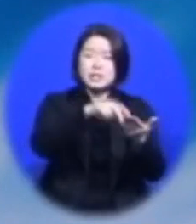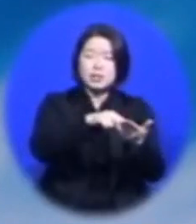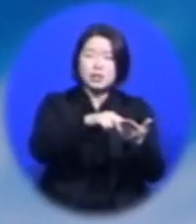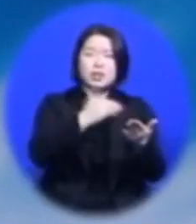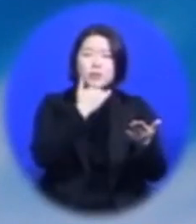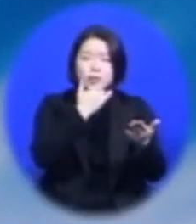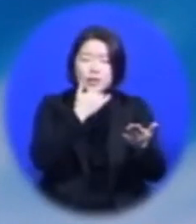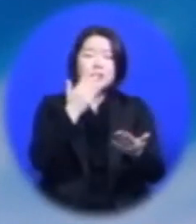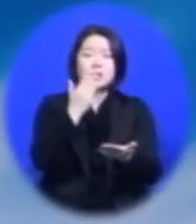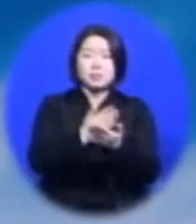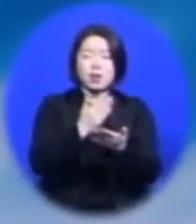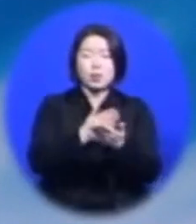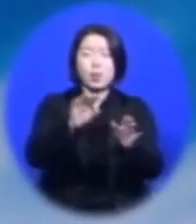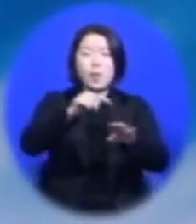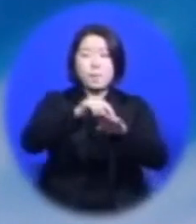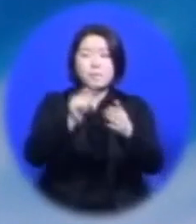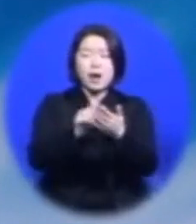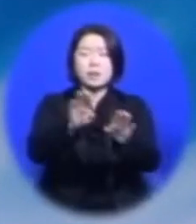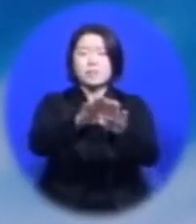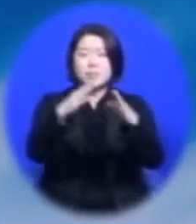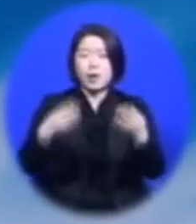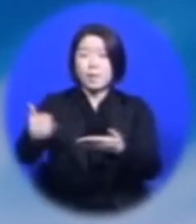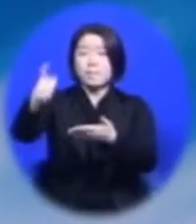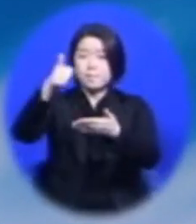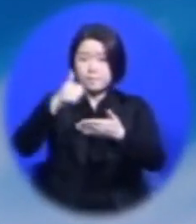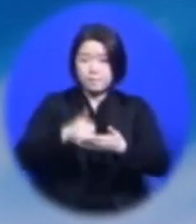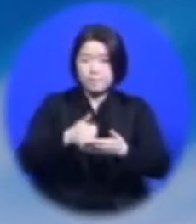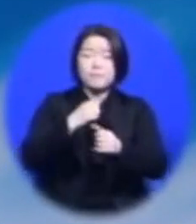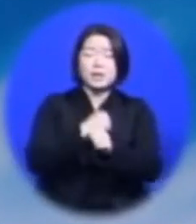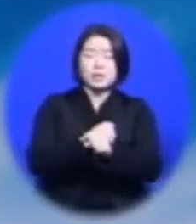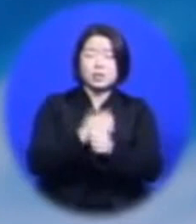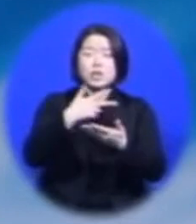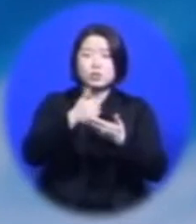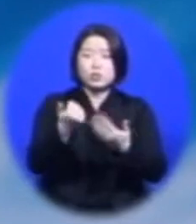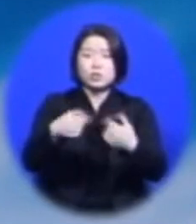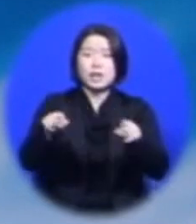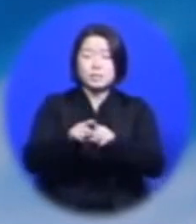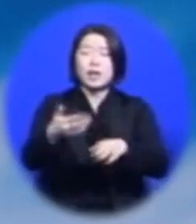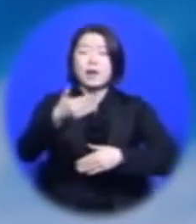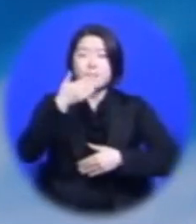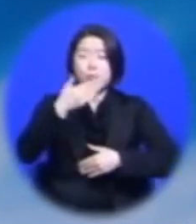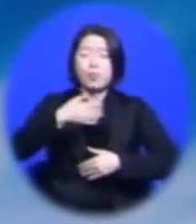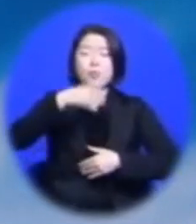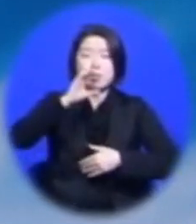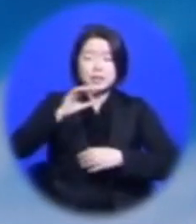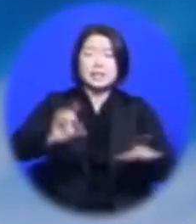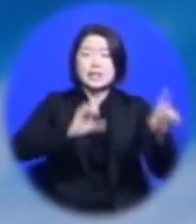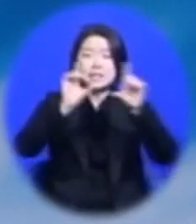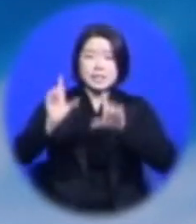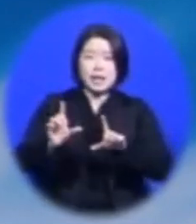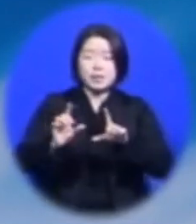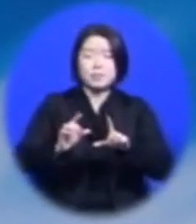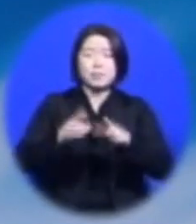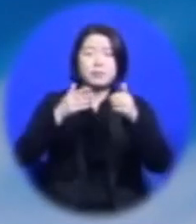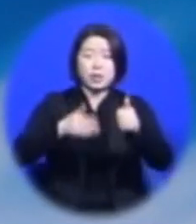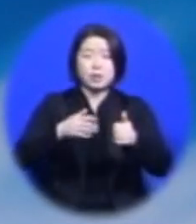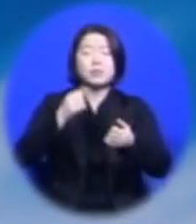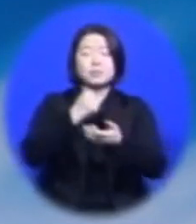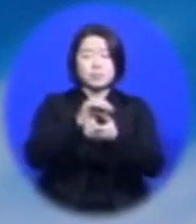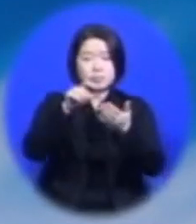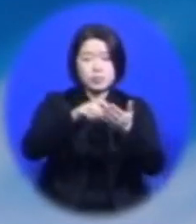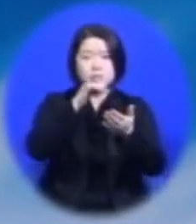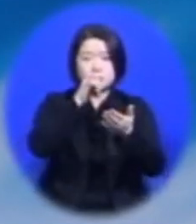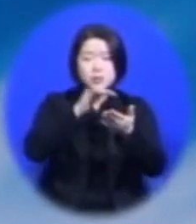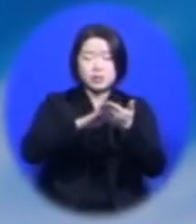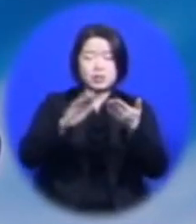않게 마음에 예수님을 영접해서 주님과 함께 먹고 마시는 삶을 살라는 겁니다.